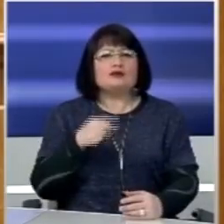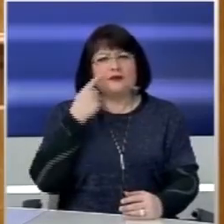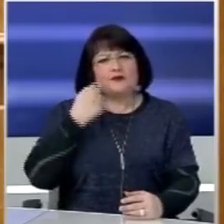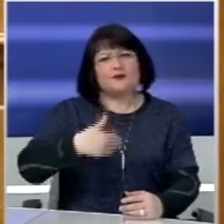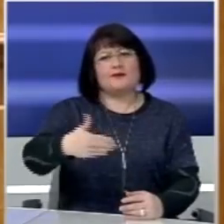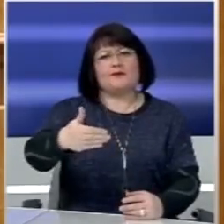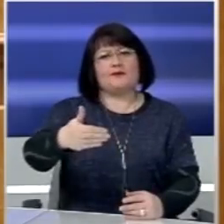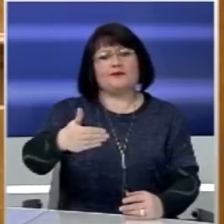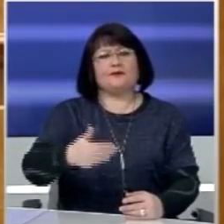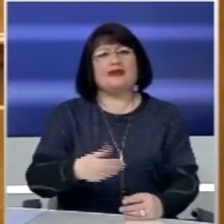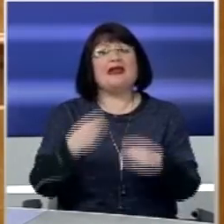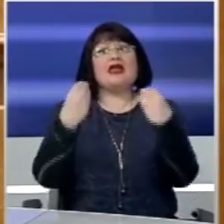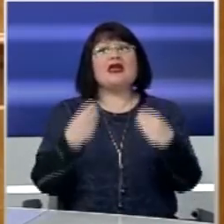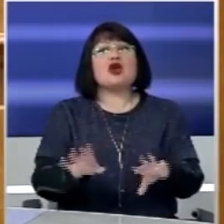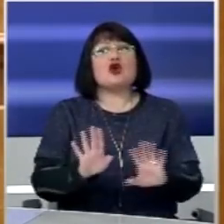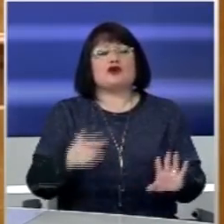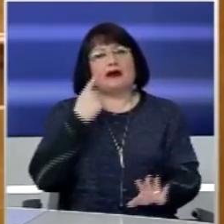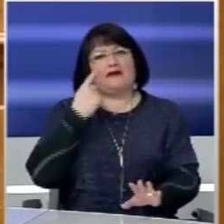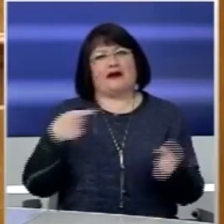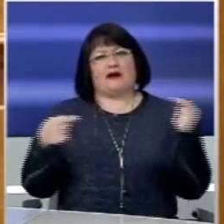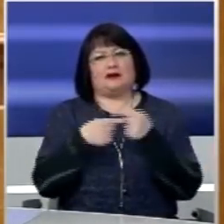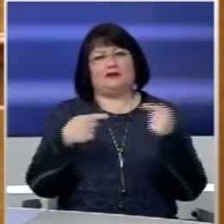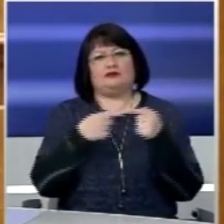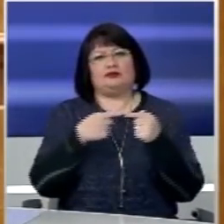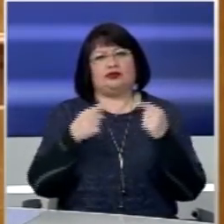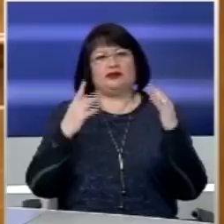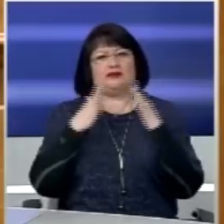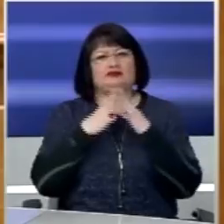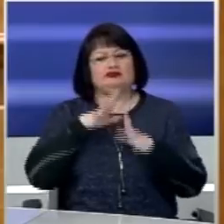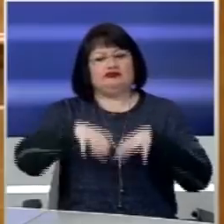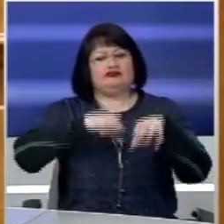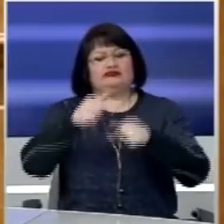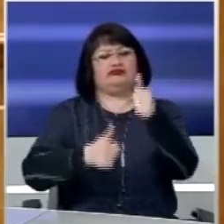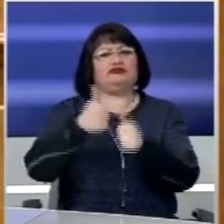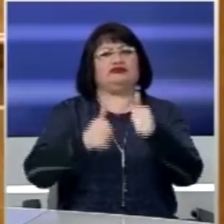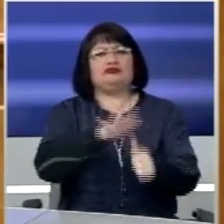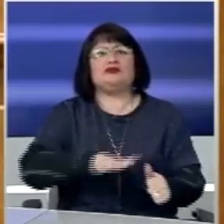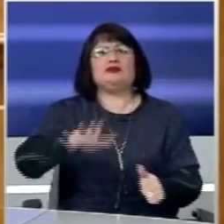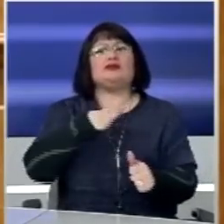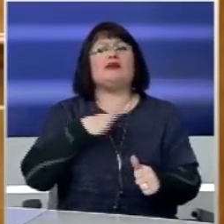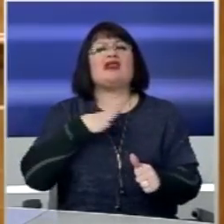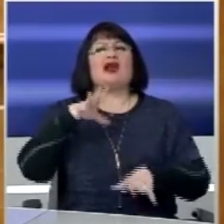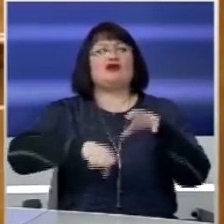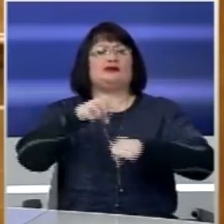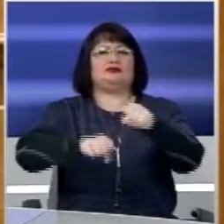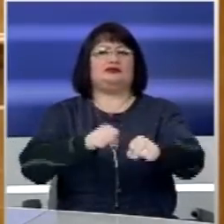διαφαινόμενη περαιτέρω όξυνση των ενδοϊμπεριαλιστικών ανταγωνισμών στην ευρύτερη